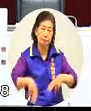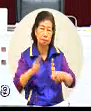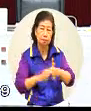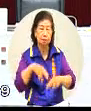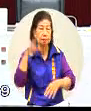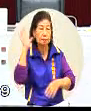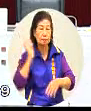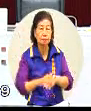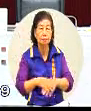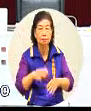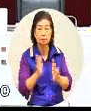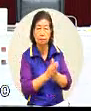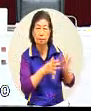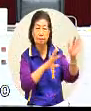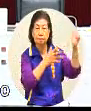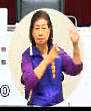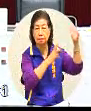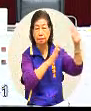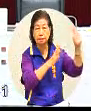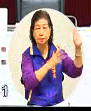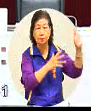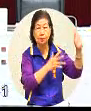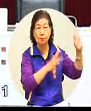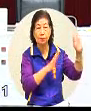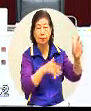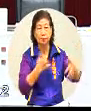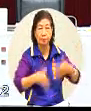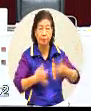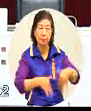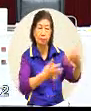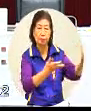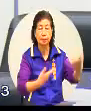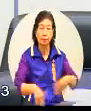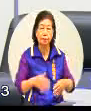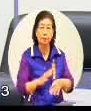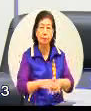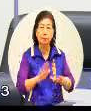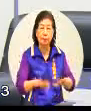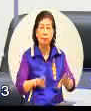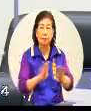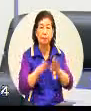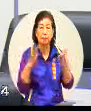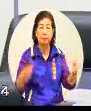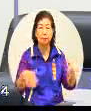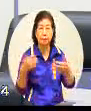家请拍手欢迎好议员继续谢谢